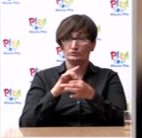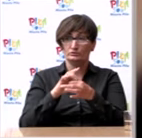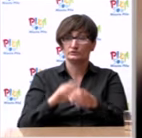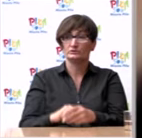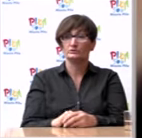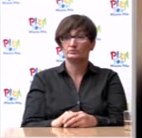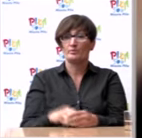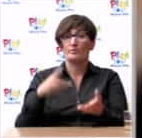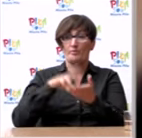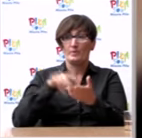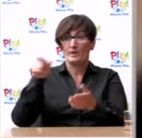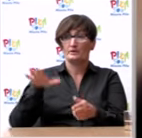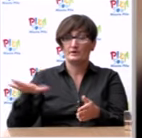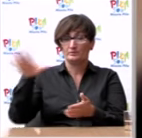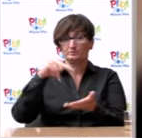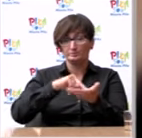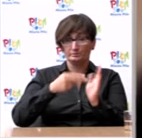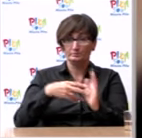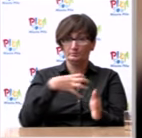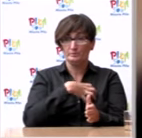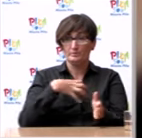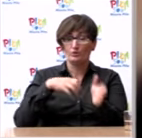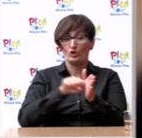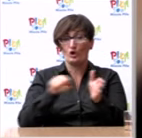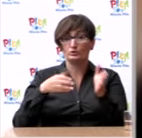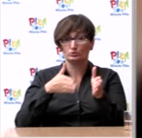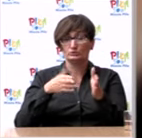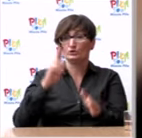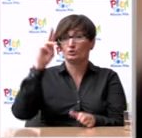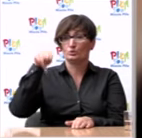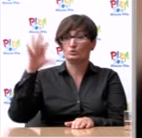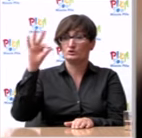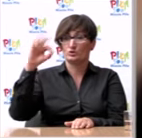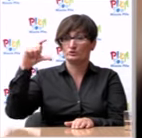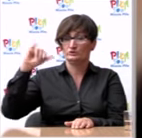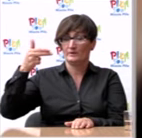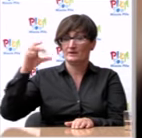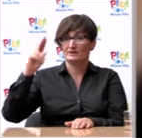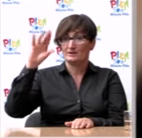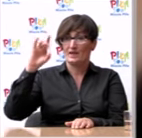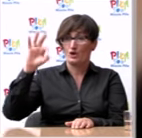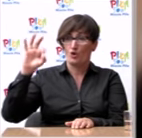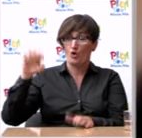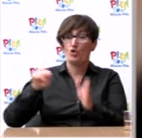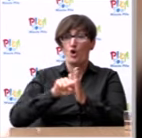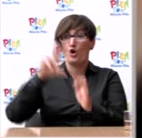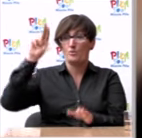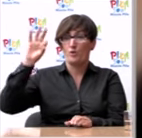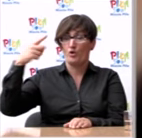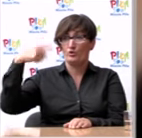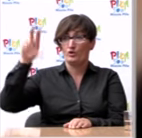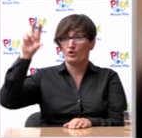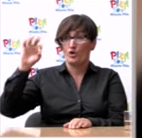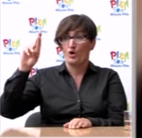tym obszarze obowiązuje plan zagospodarowania od Kusocińskiego do Podchorążych. Ten teren, który Państwo widzicie